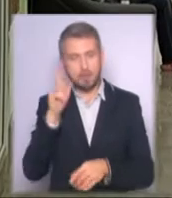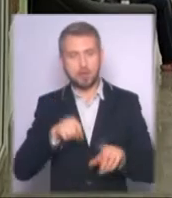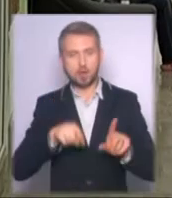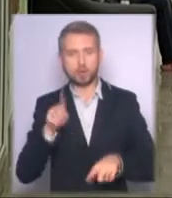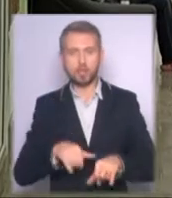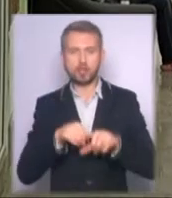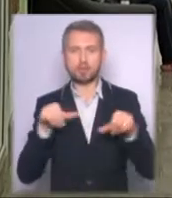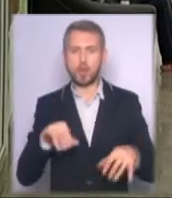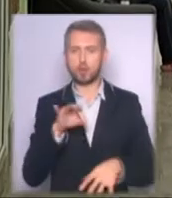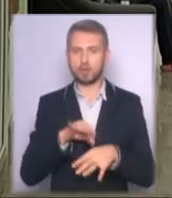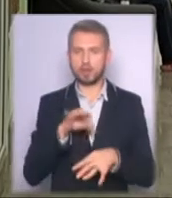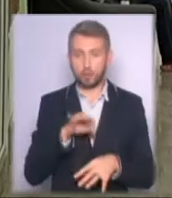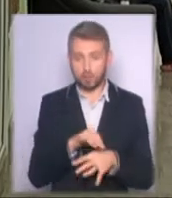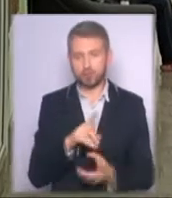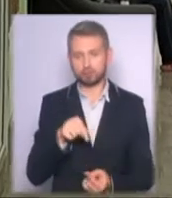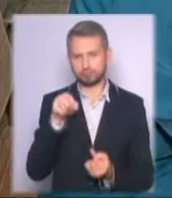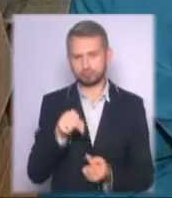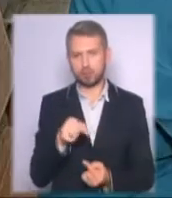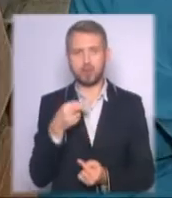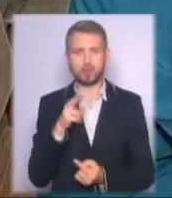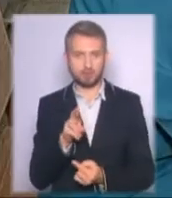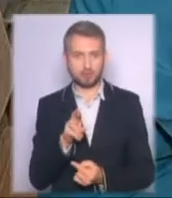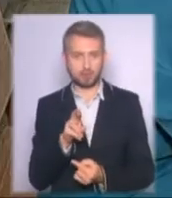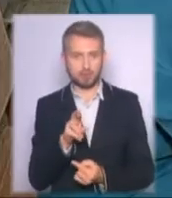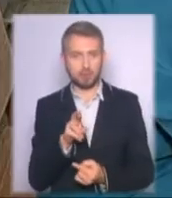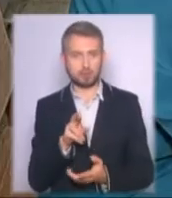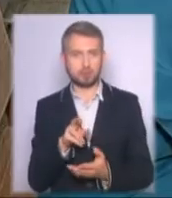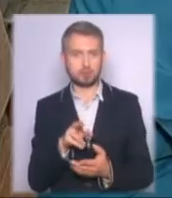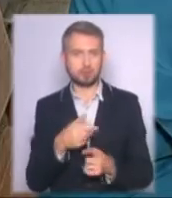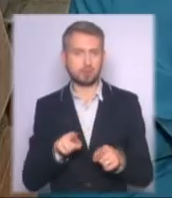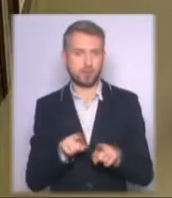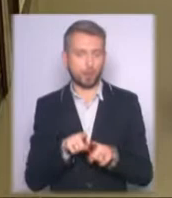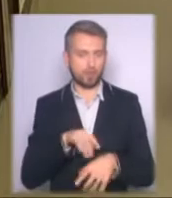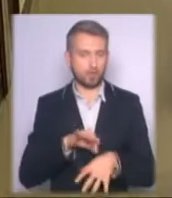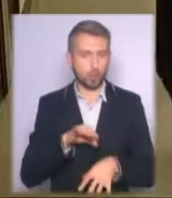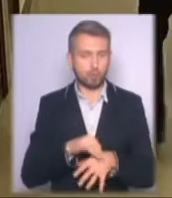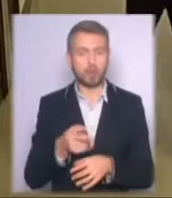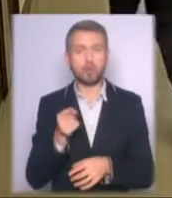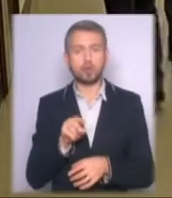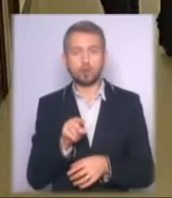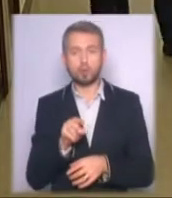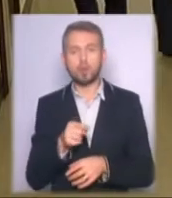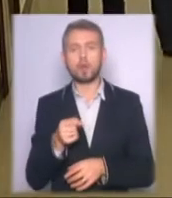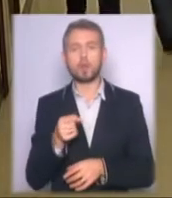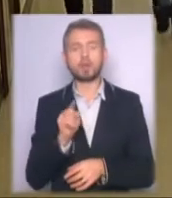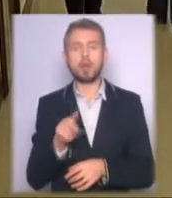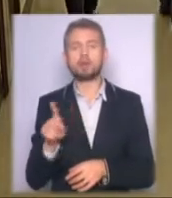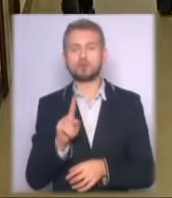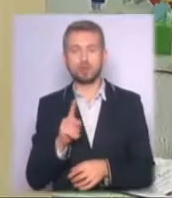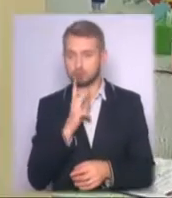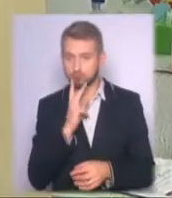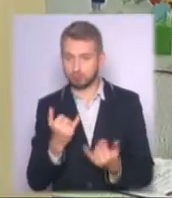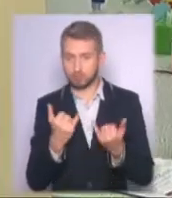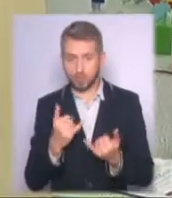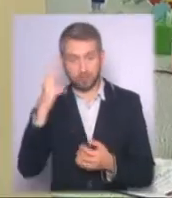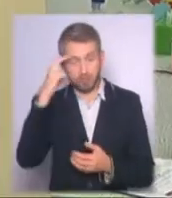спалахи захворюваності властиві для епідемічного процесу при вірусному гепатиті А. Тому те, що спостерігається у столиці,